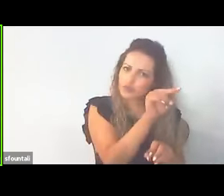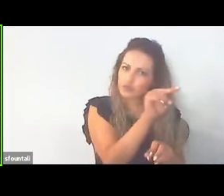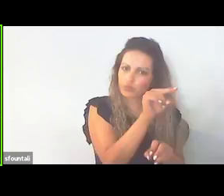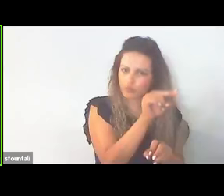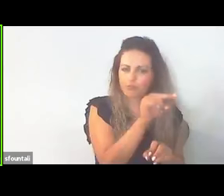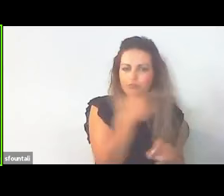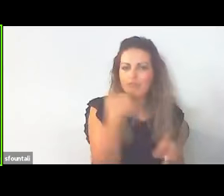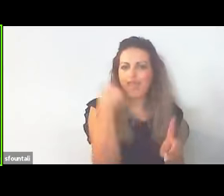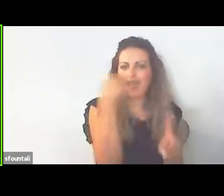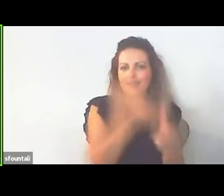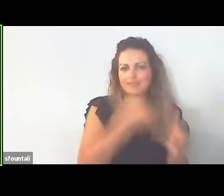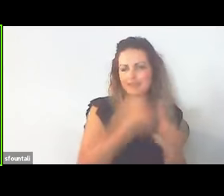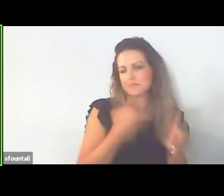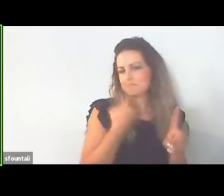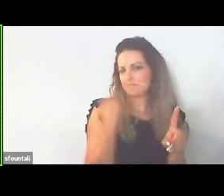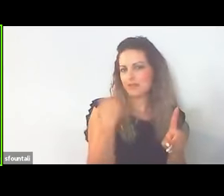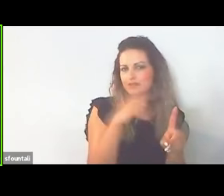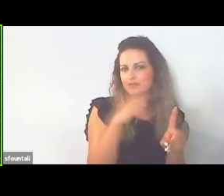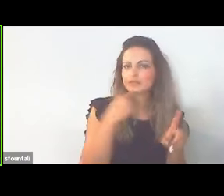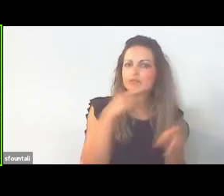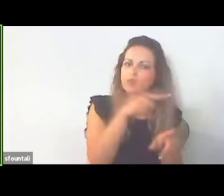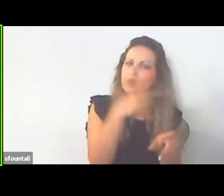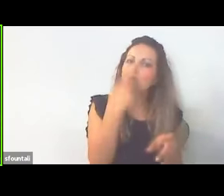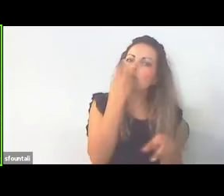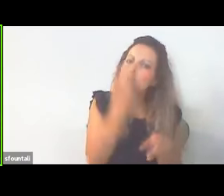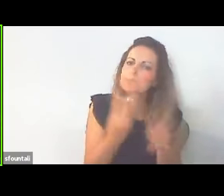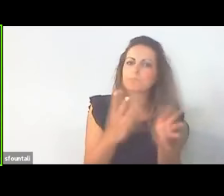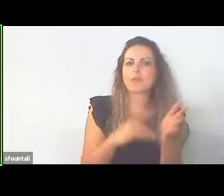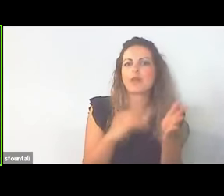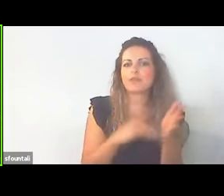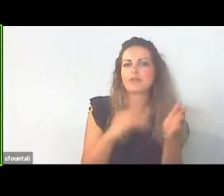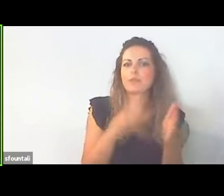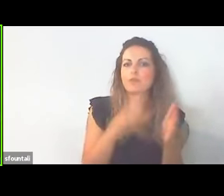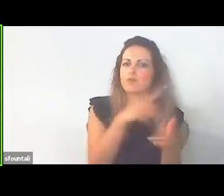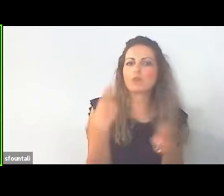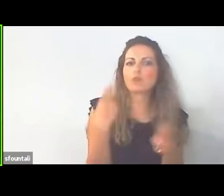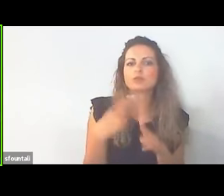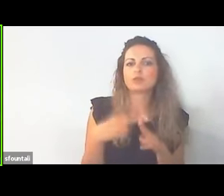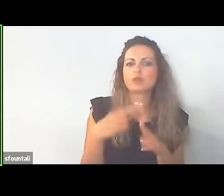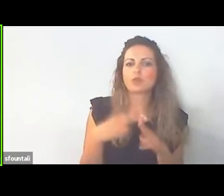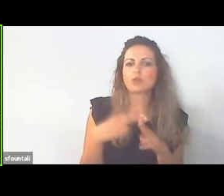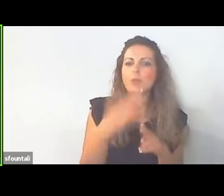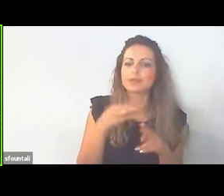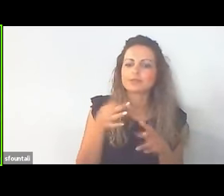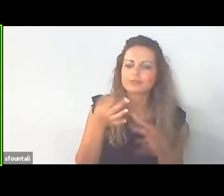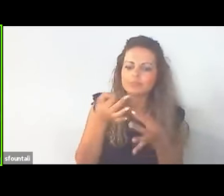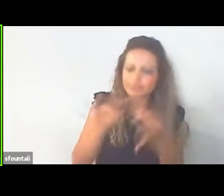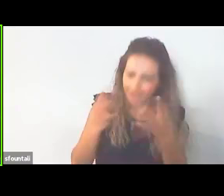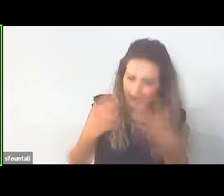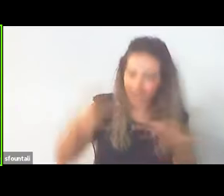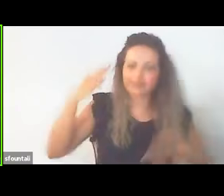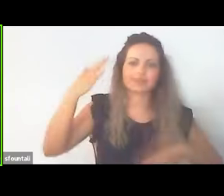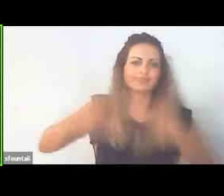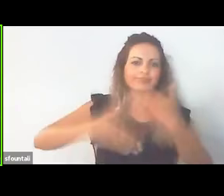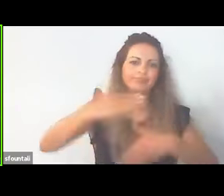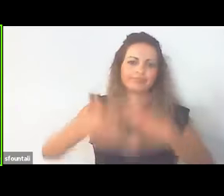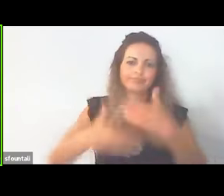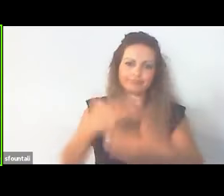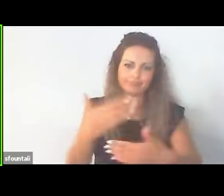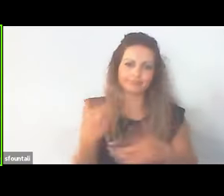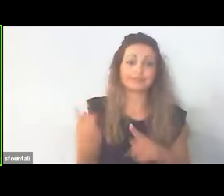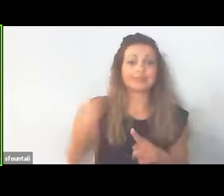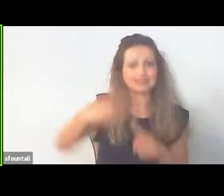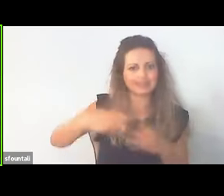εκστρατεία ένα χαρακτηριστικό παράδειγμα μιας τέτοιας αντίληψης και για την συνηγορία και την άσκηση πίεσης στους υπεύθυνους